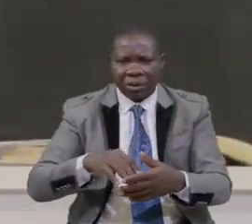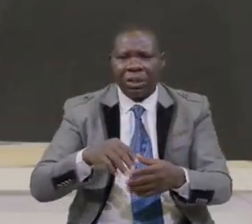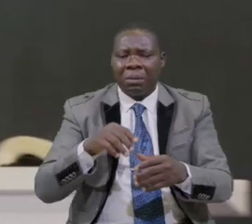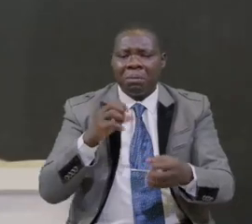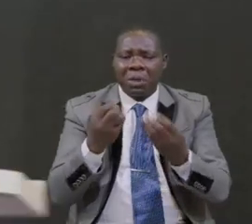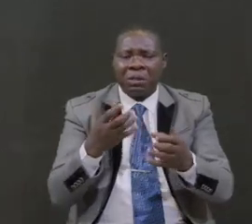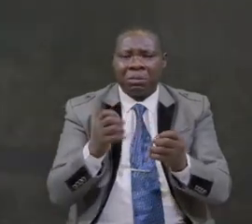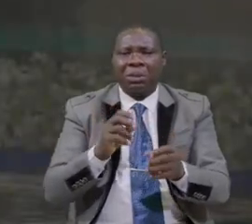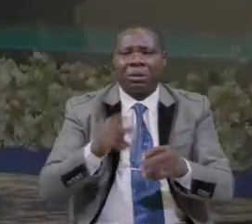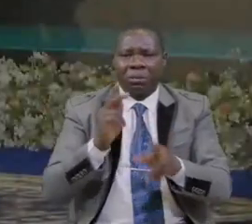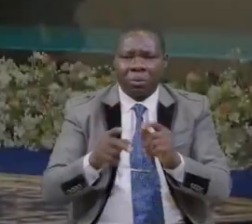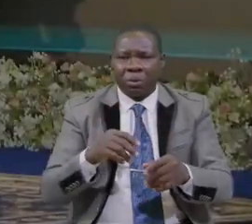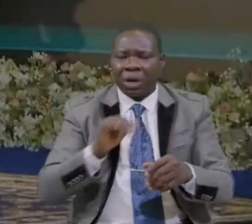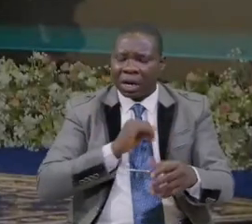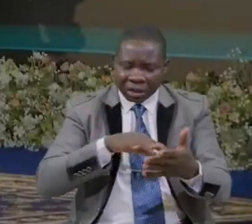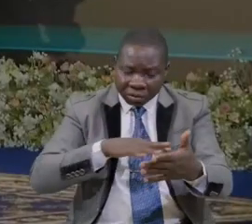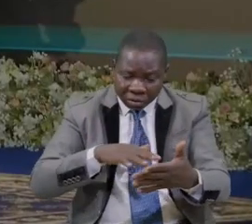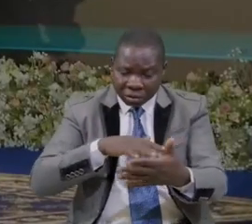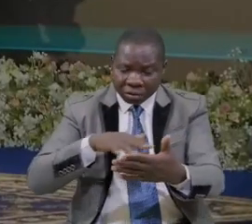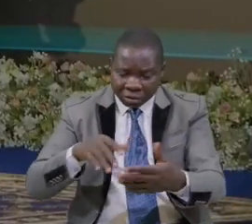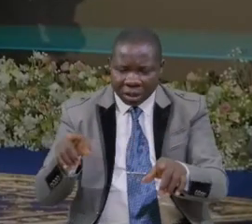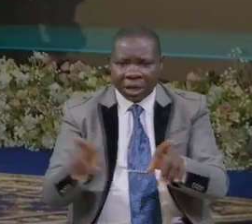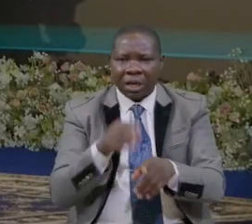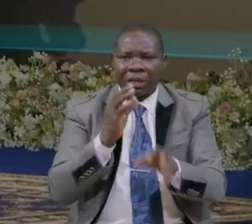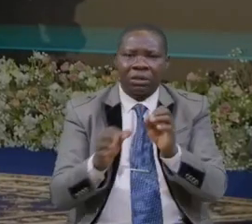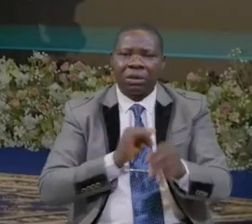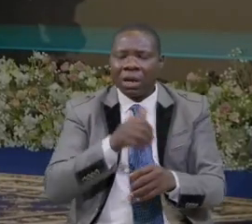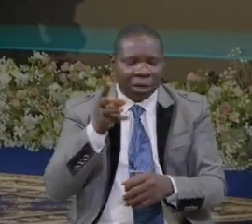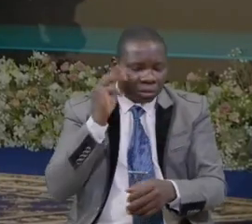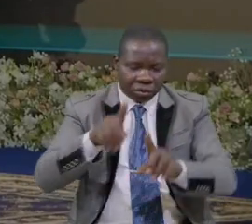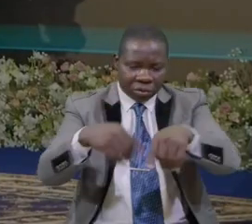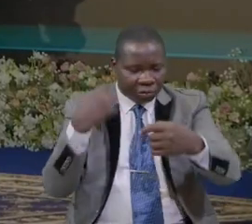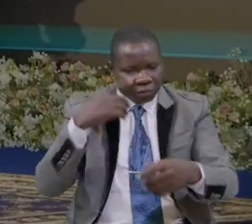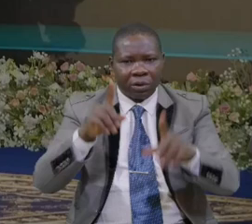j'ai étudié Moody, j'ai étudié. Comme si je voulais passer un examen.